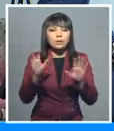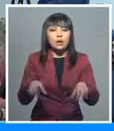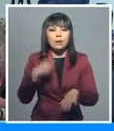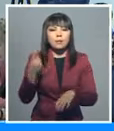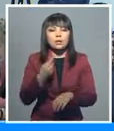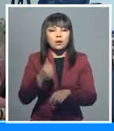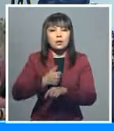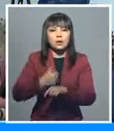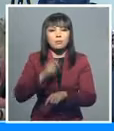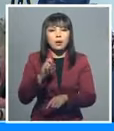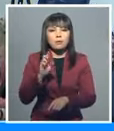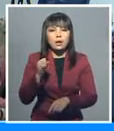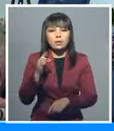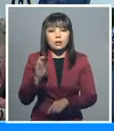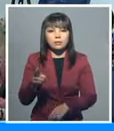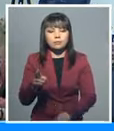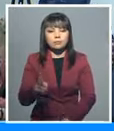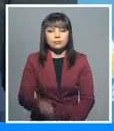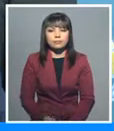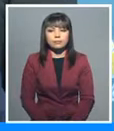төрағасының бірінші орынбасары Бауыржан Байбек.